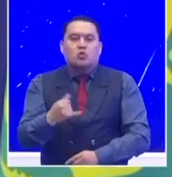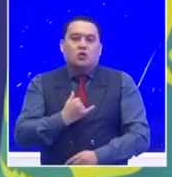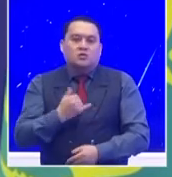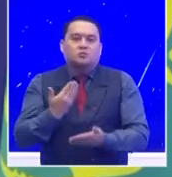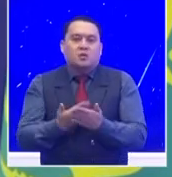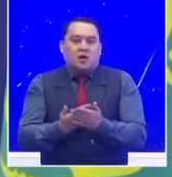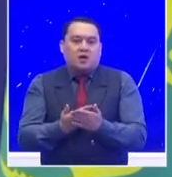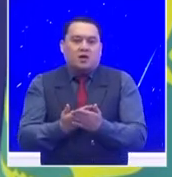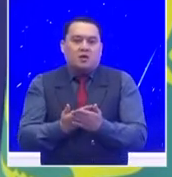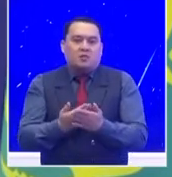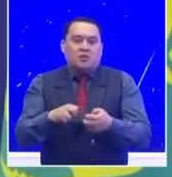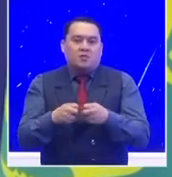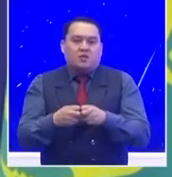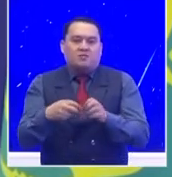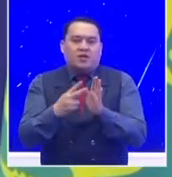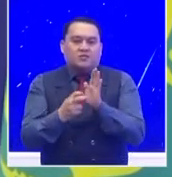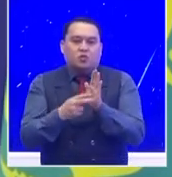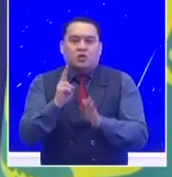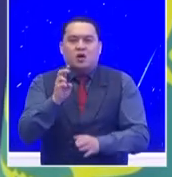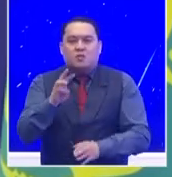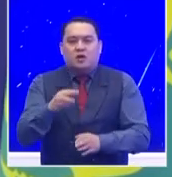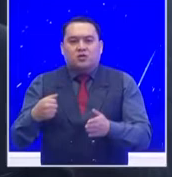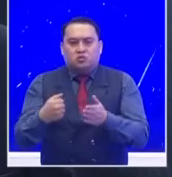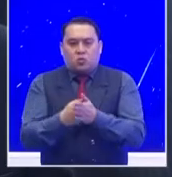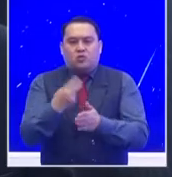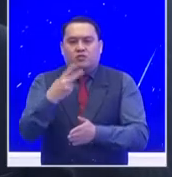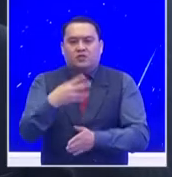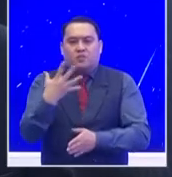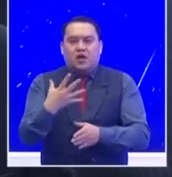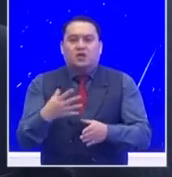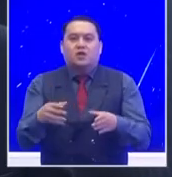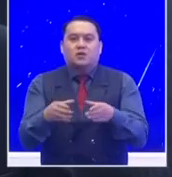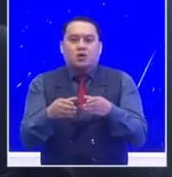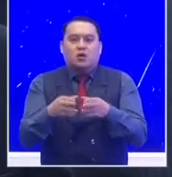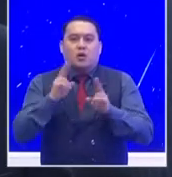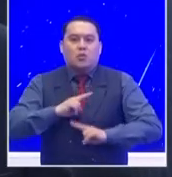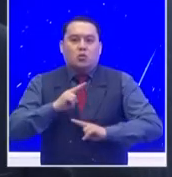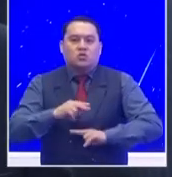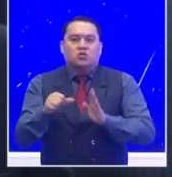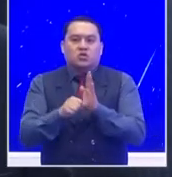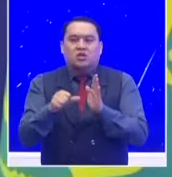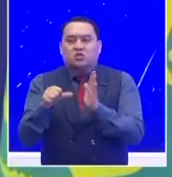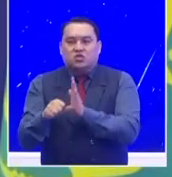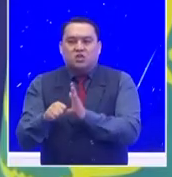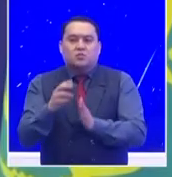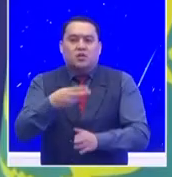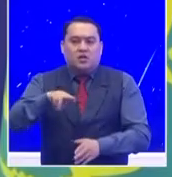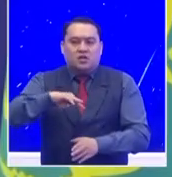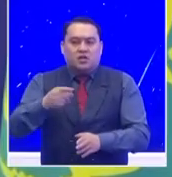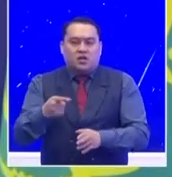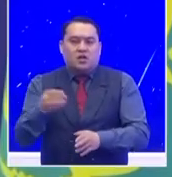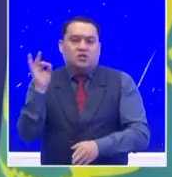и внутри дворовых, где-то 800 километров мы достигли. 25 подрядчиков работают. Около 6,6 миллиардов тенге они